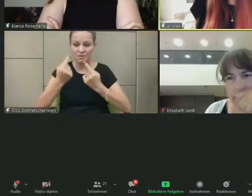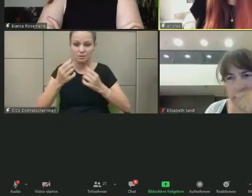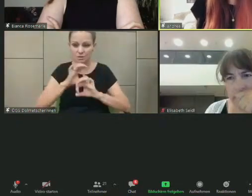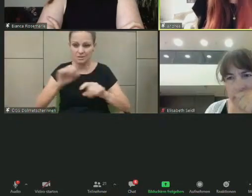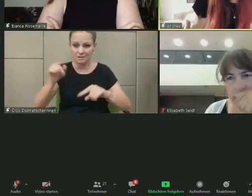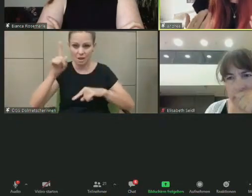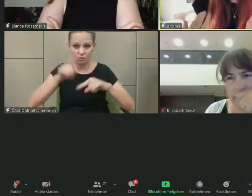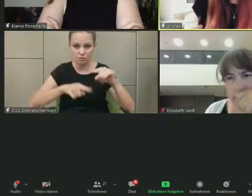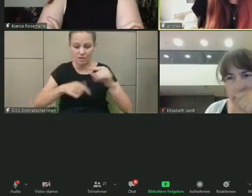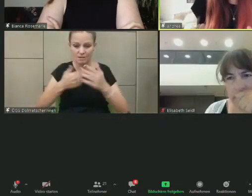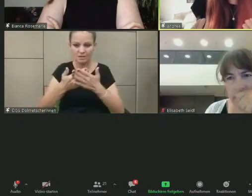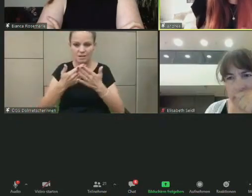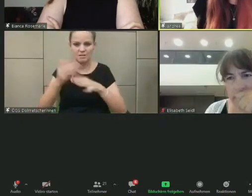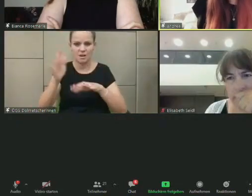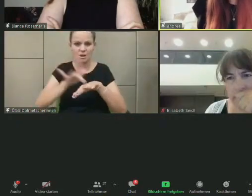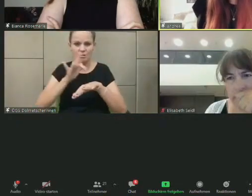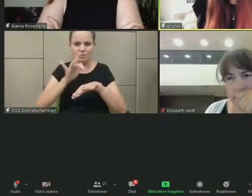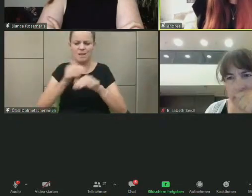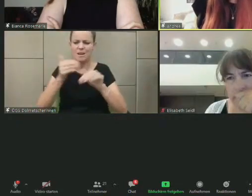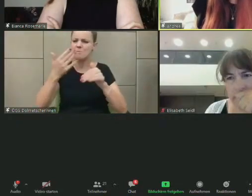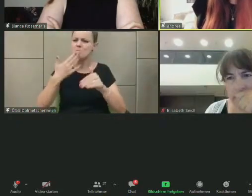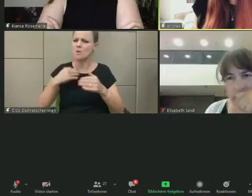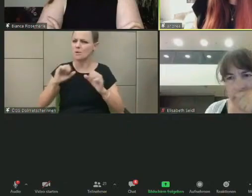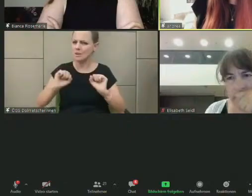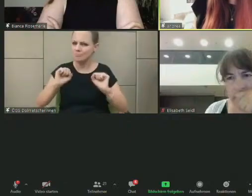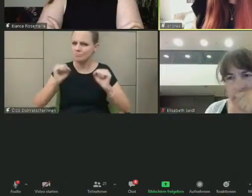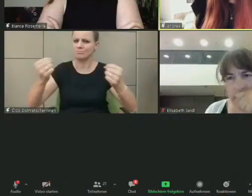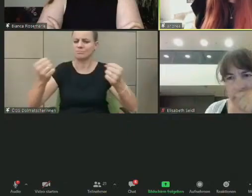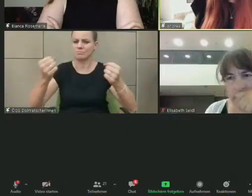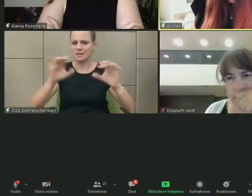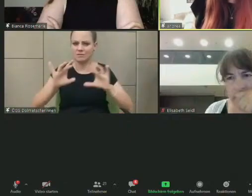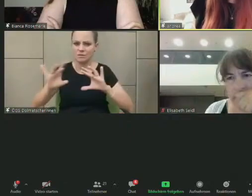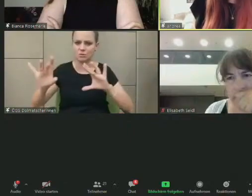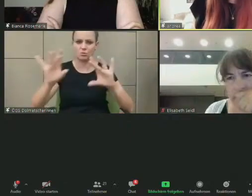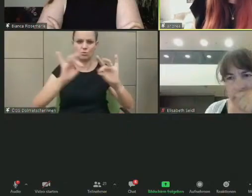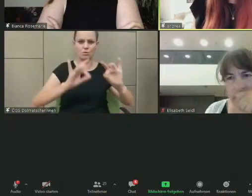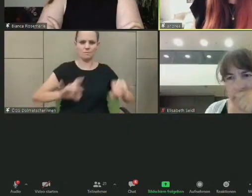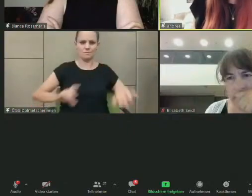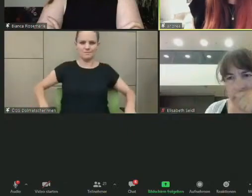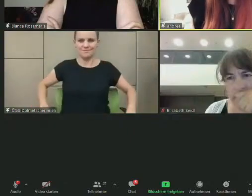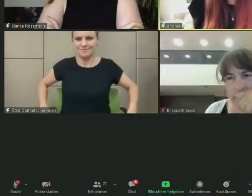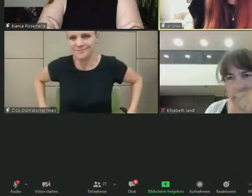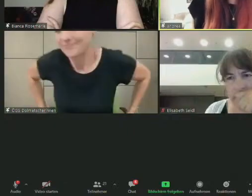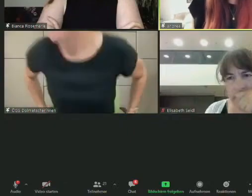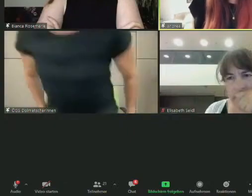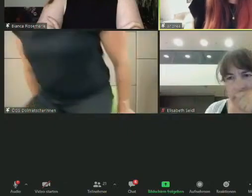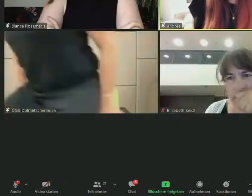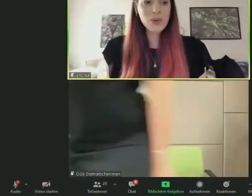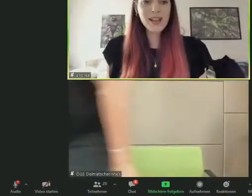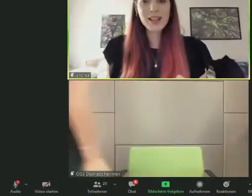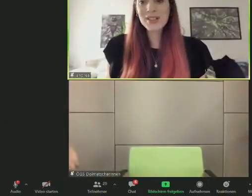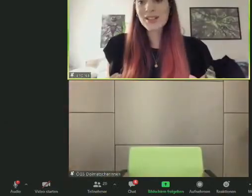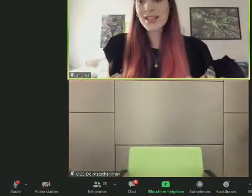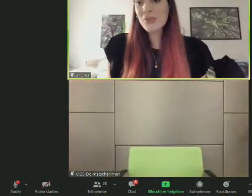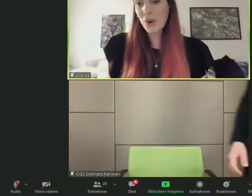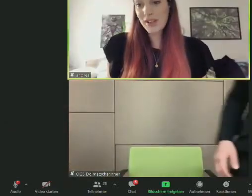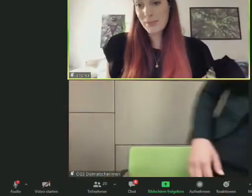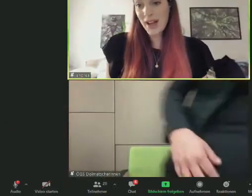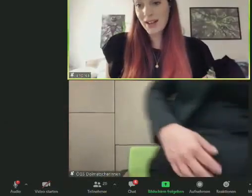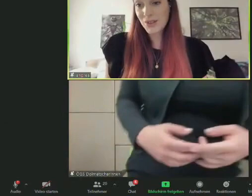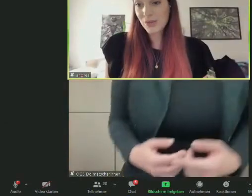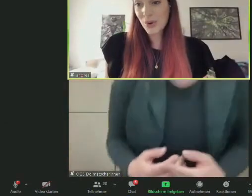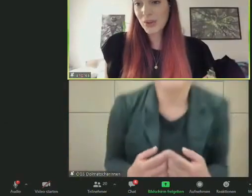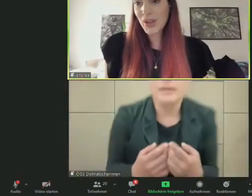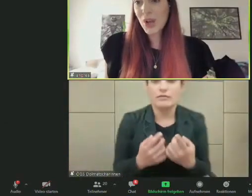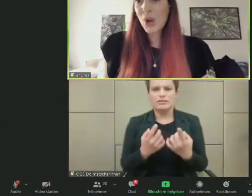das Gefühl, ich möchte was tun. Ich hatte dann in einer hilflosen Situation irgendwie das Gefühl, etwas Sinnvolles